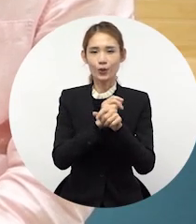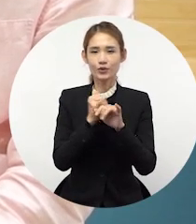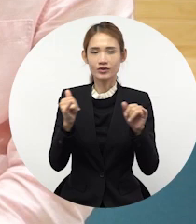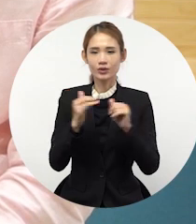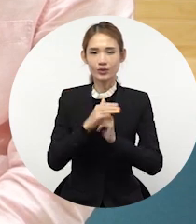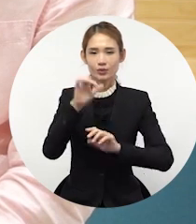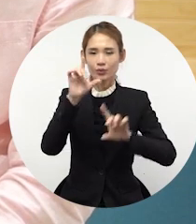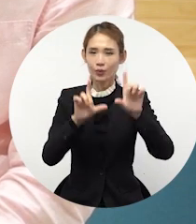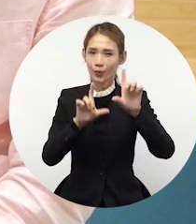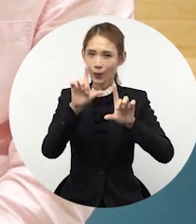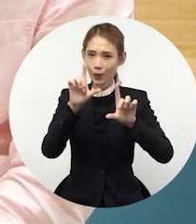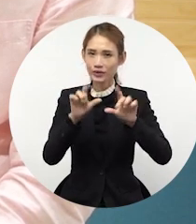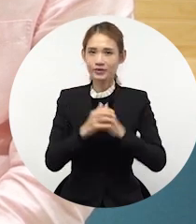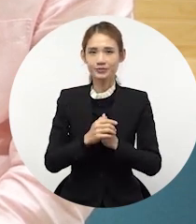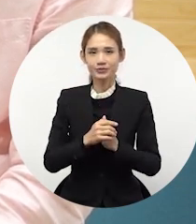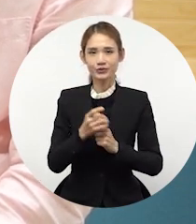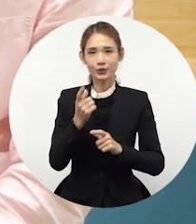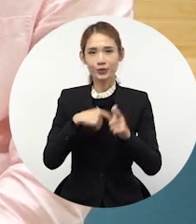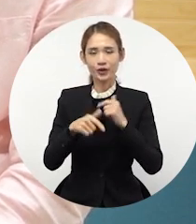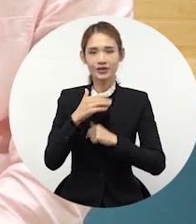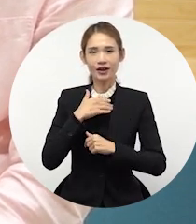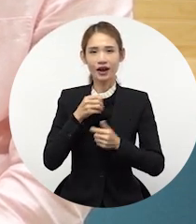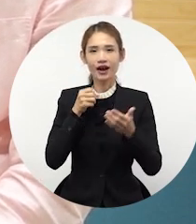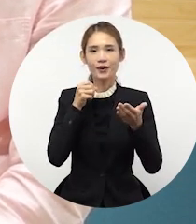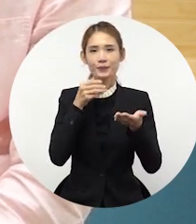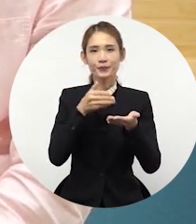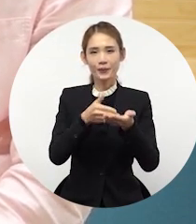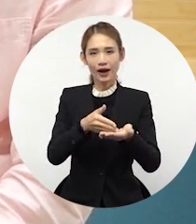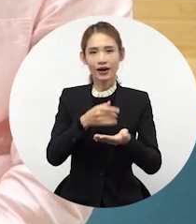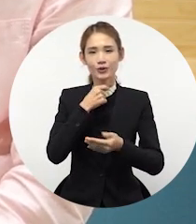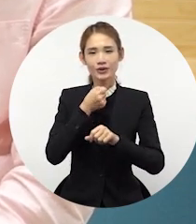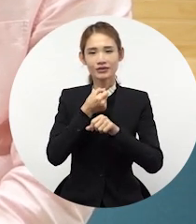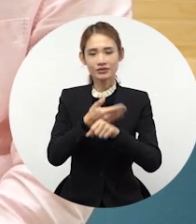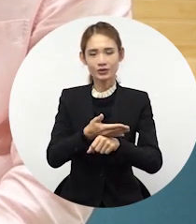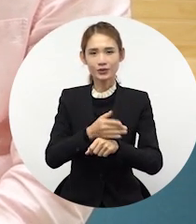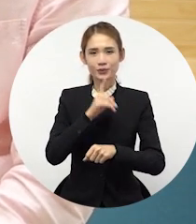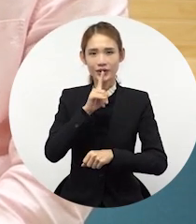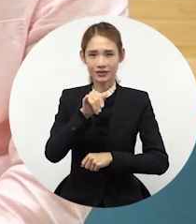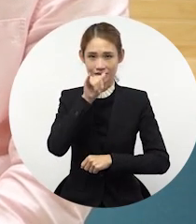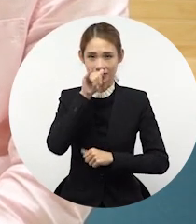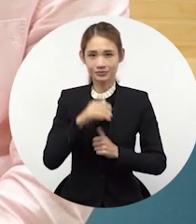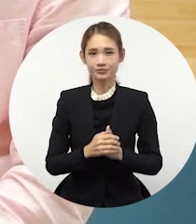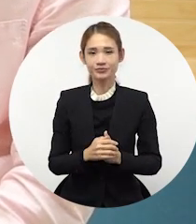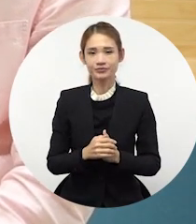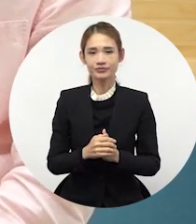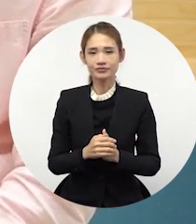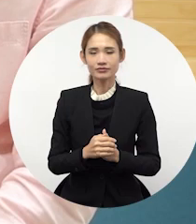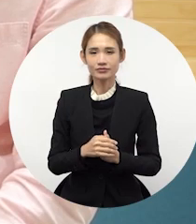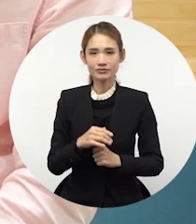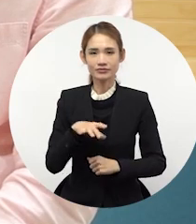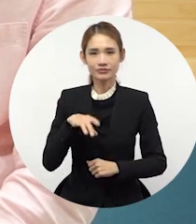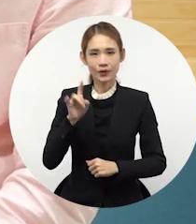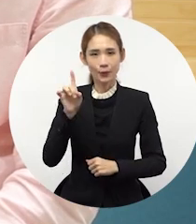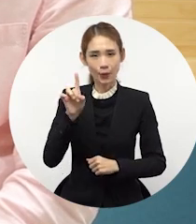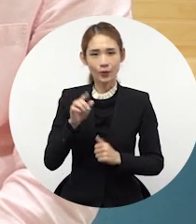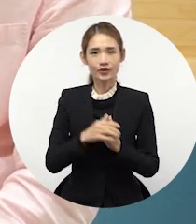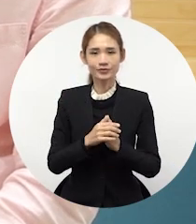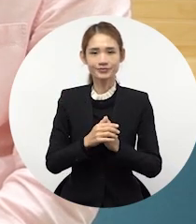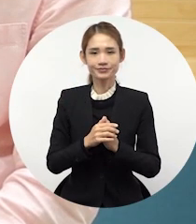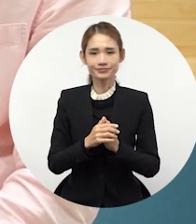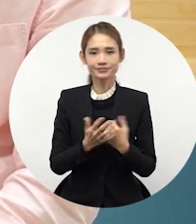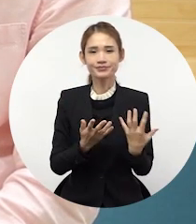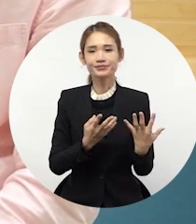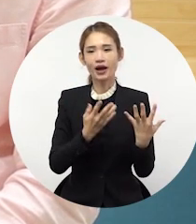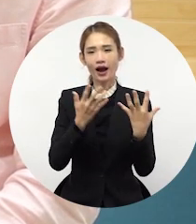바라는 공무원의 모습보다는 좀 하고 싶은 말, 약간 전달하고 싶은 말은 있어요. 일단은